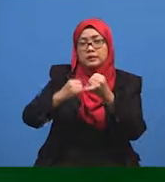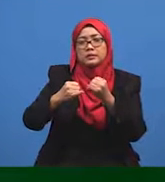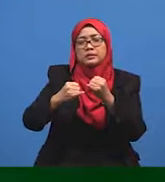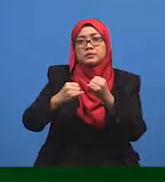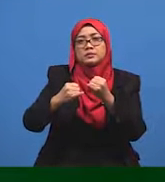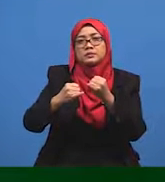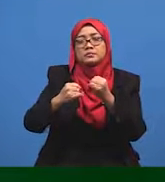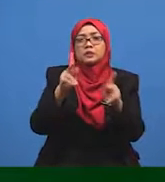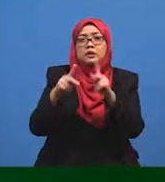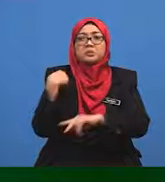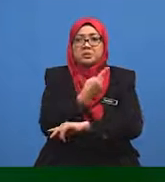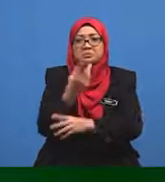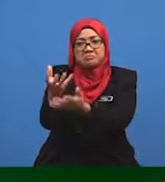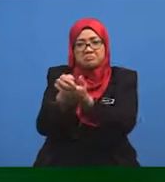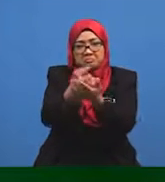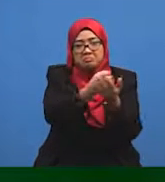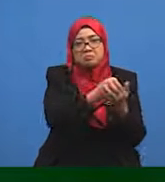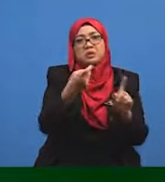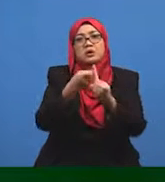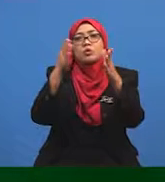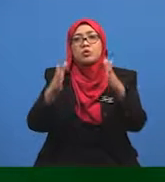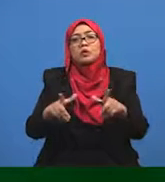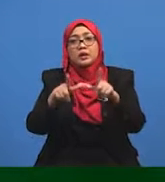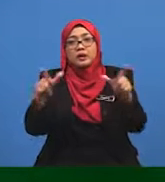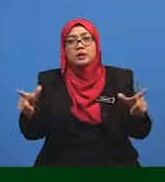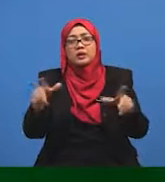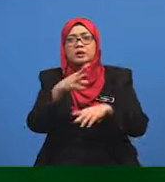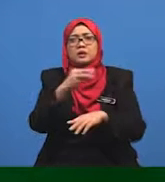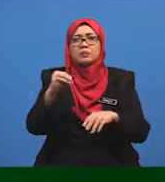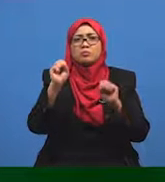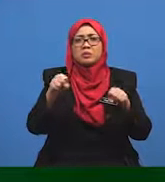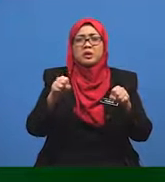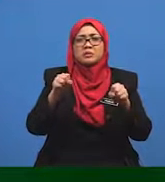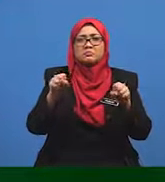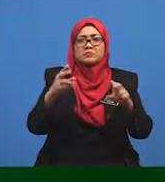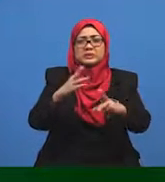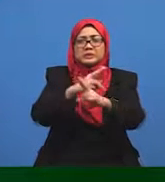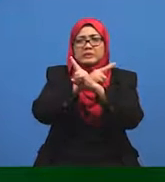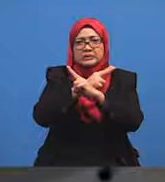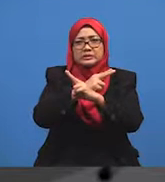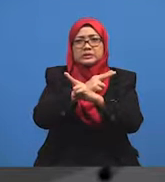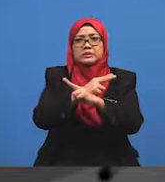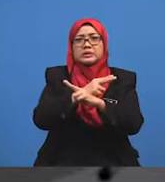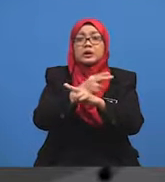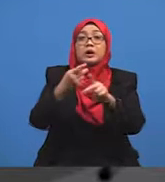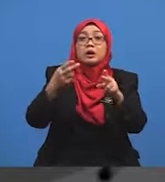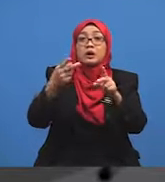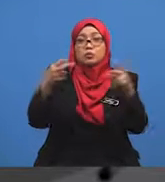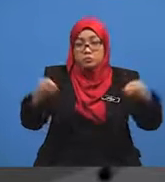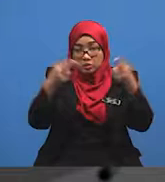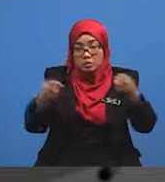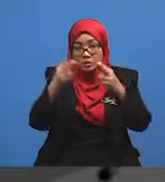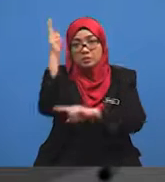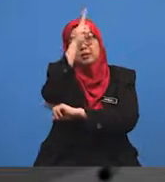dengan meminta-minta ia akan membatutkan usaha-usaha kerajaan membangunkan negara. Para pelajar yang dimati